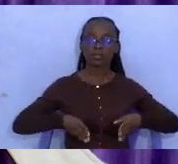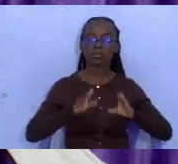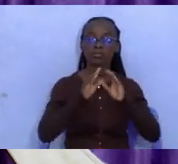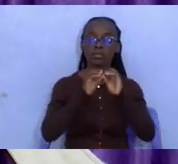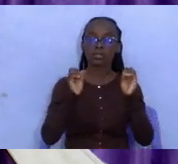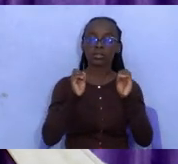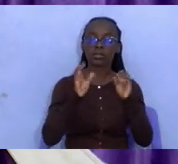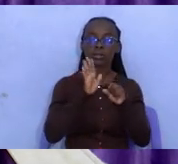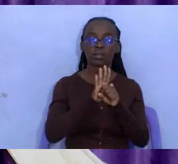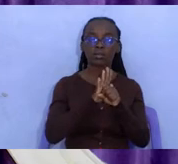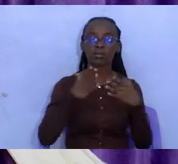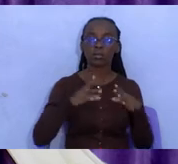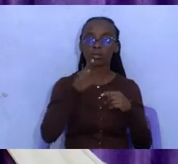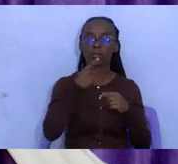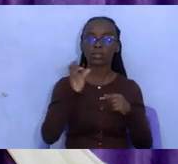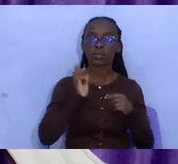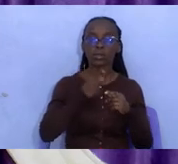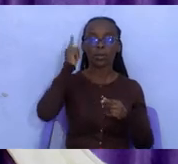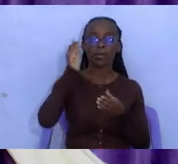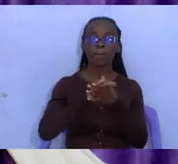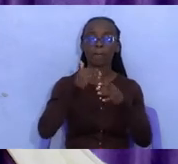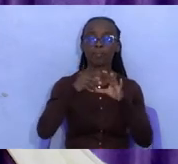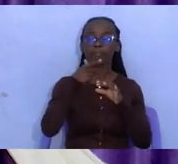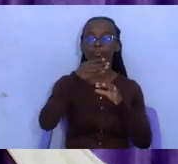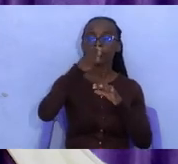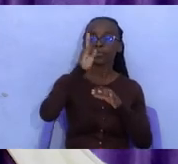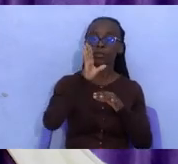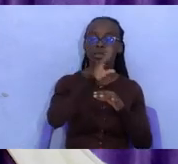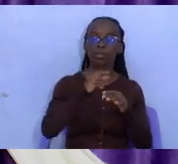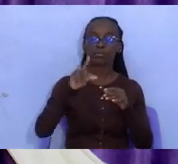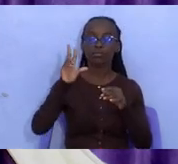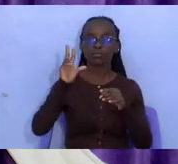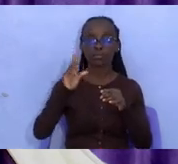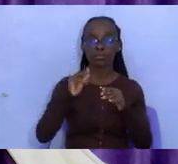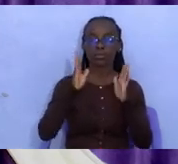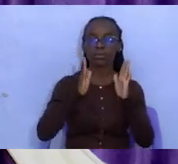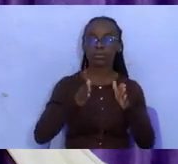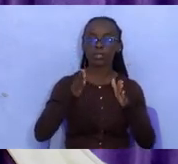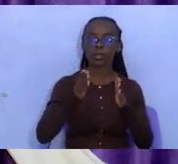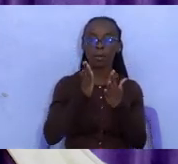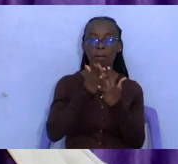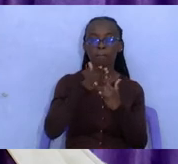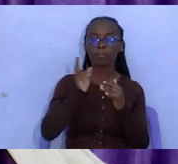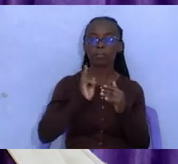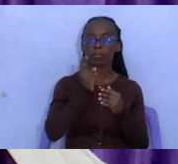Watu wengi wamesema sisi tunamwamini Mungu na hatutaki mwanadamu yoyote akue katikati yetu.